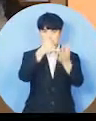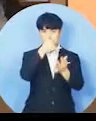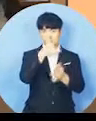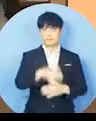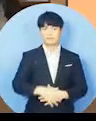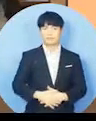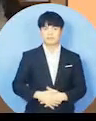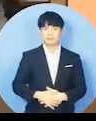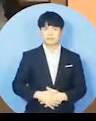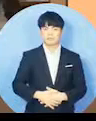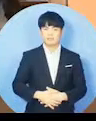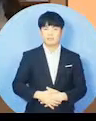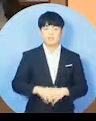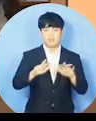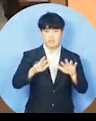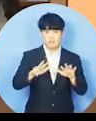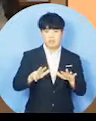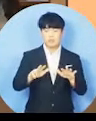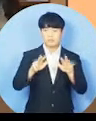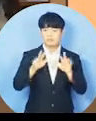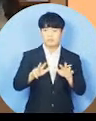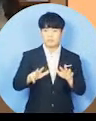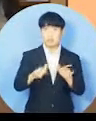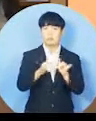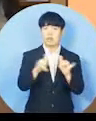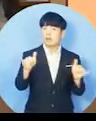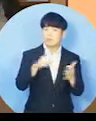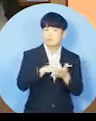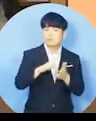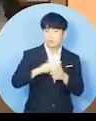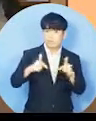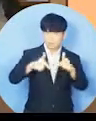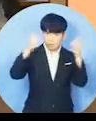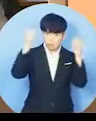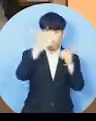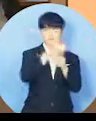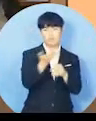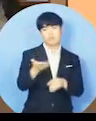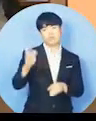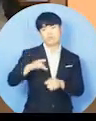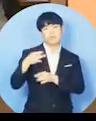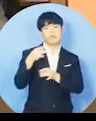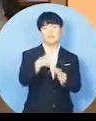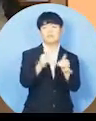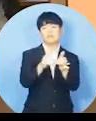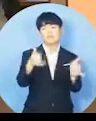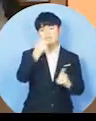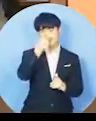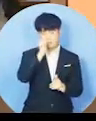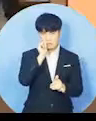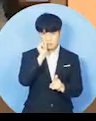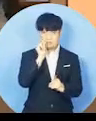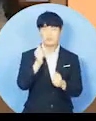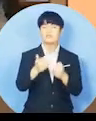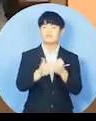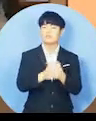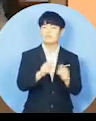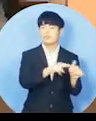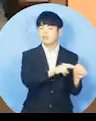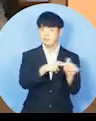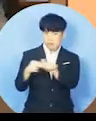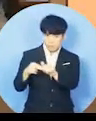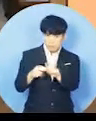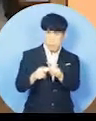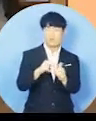열었습니다. 이번 협약식은 장기와 인체 조직 이식 대기자는 증가하지만 기증자가 턱없이 부족한 현실을